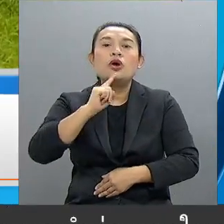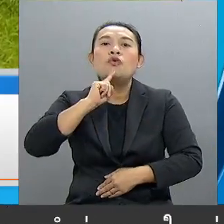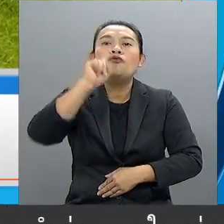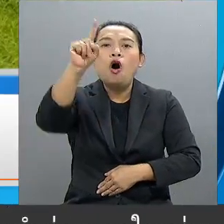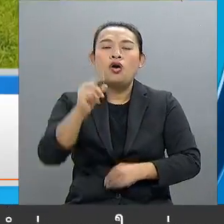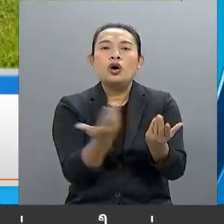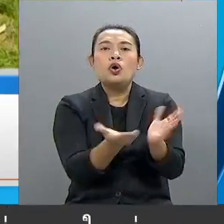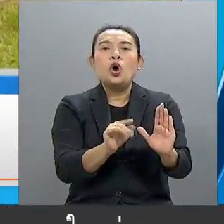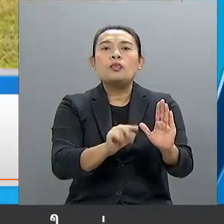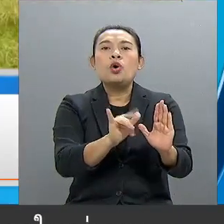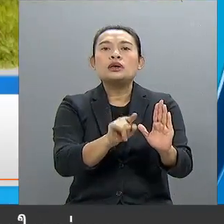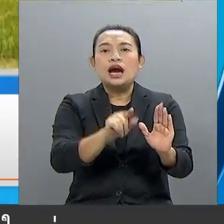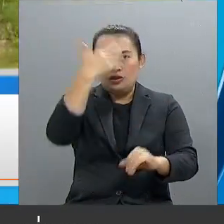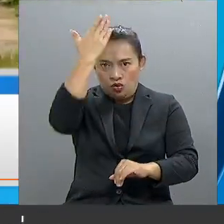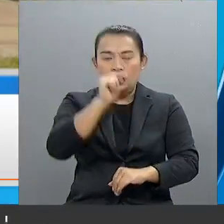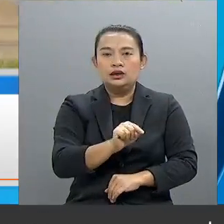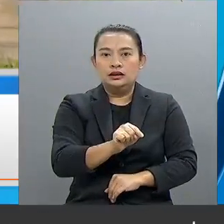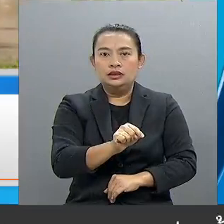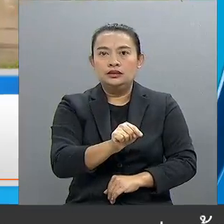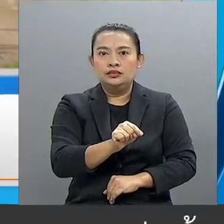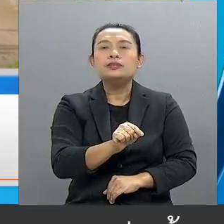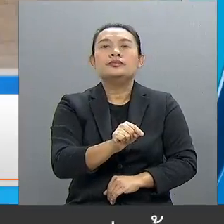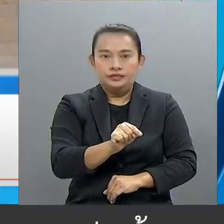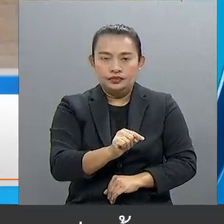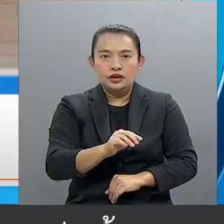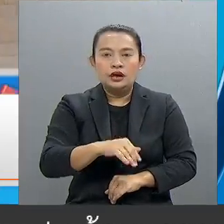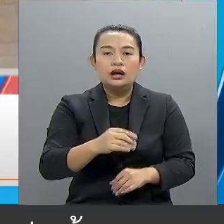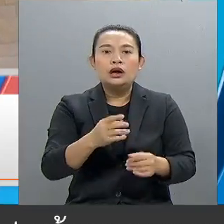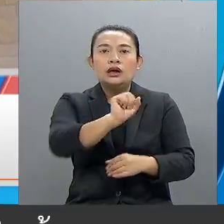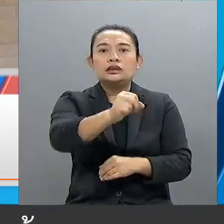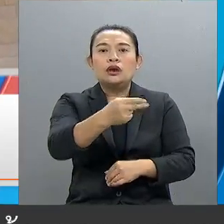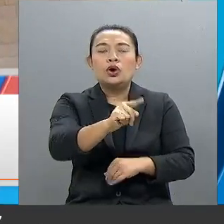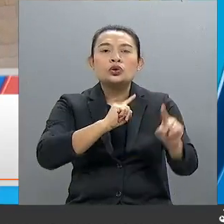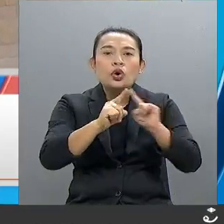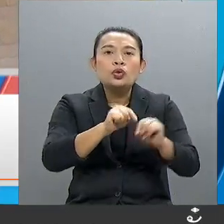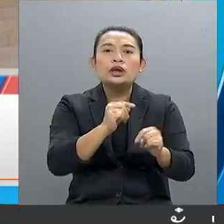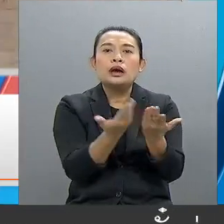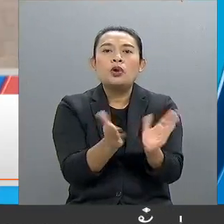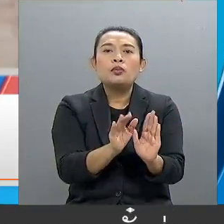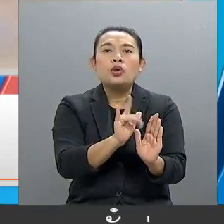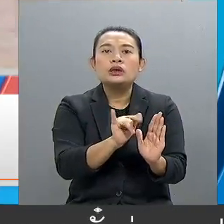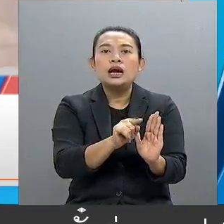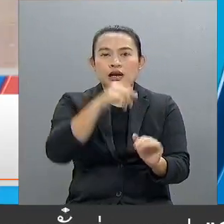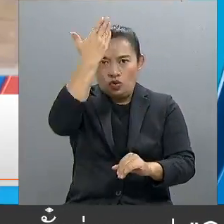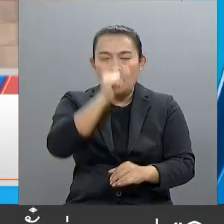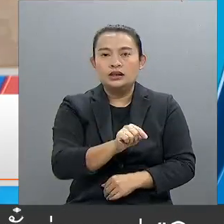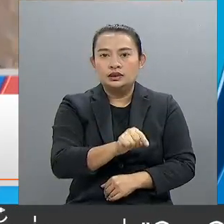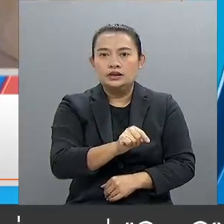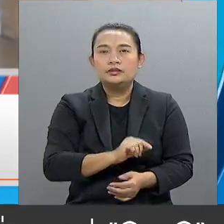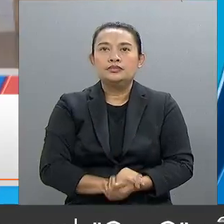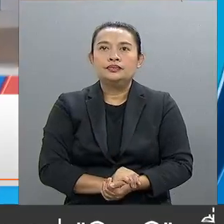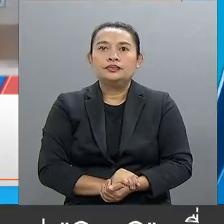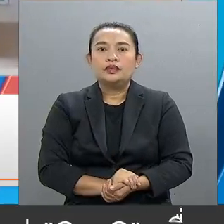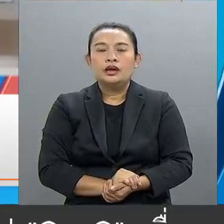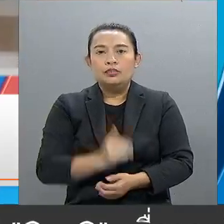าคุยนะครับเรียกทายาทมาคุยหรือในกรณีที่สากลจะจ่ายเงินสงเคราะห์บางส่วนให้สมาชิกเนี่ยเงินส